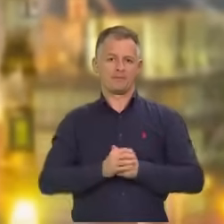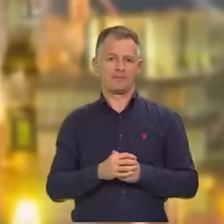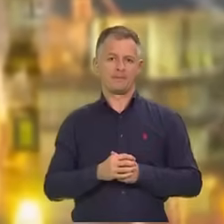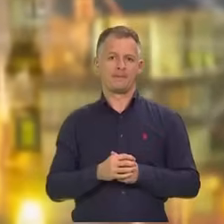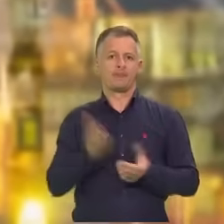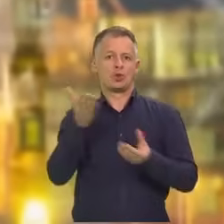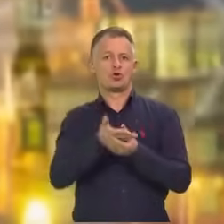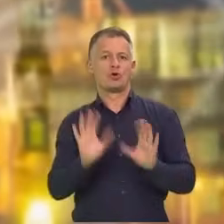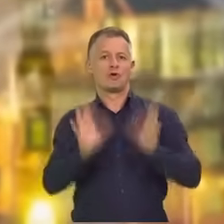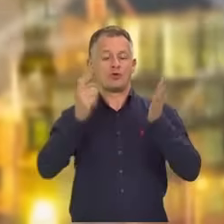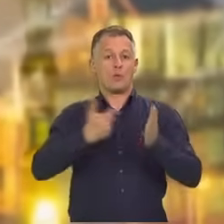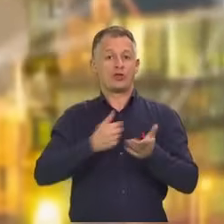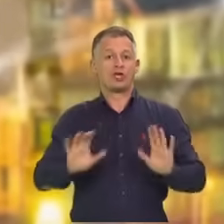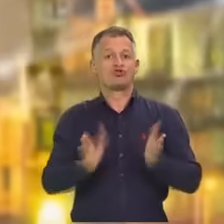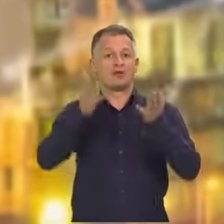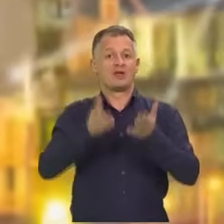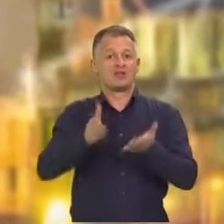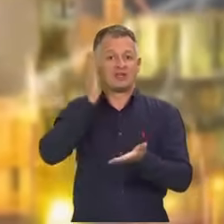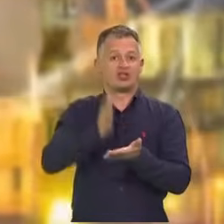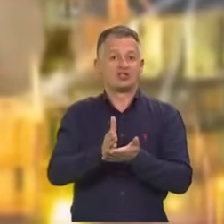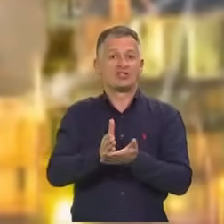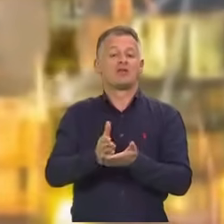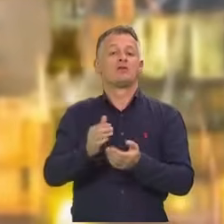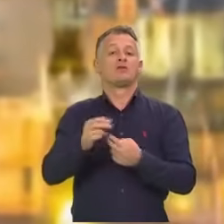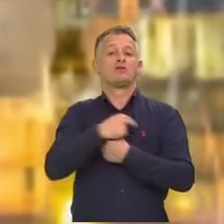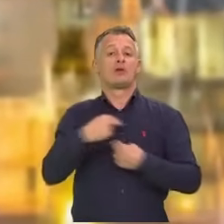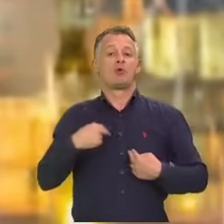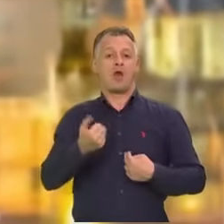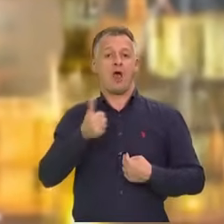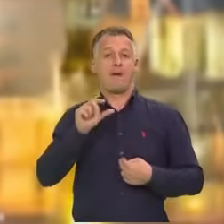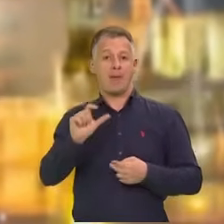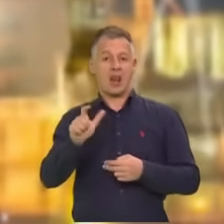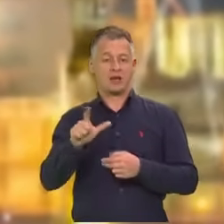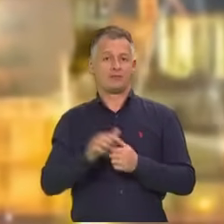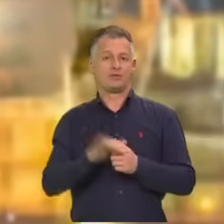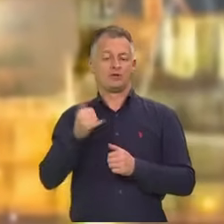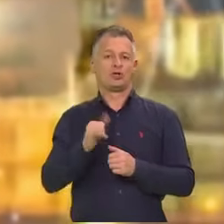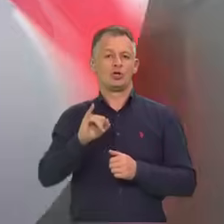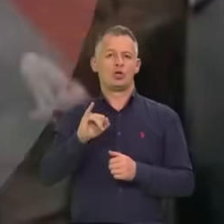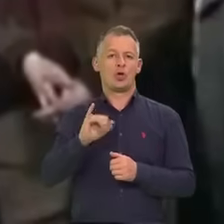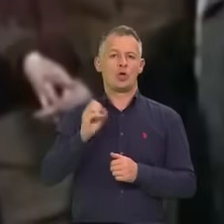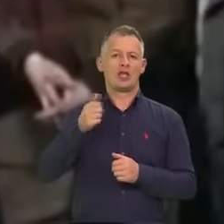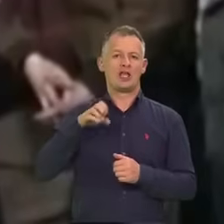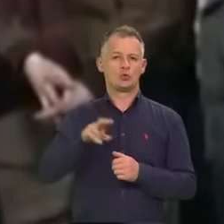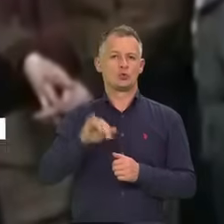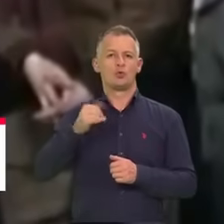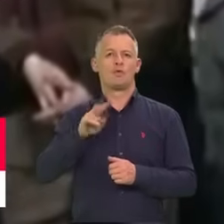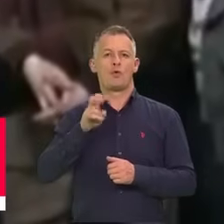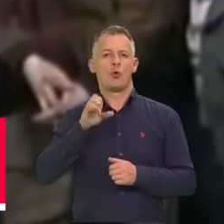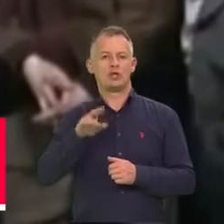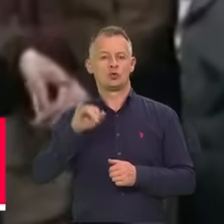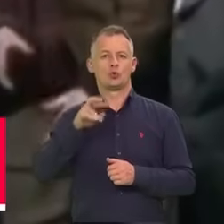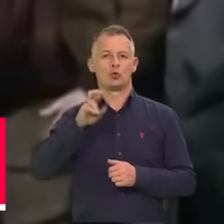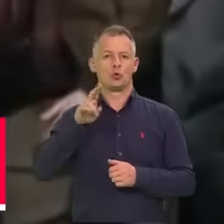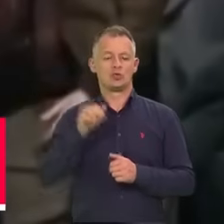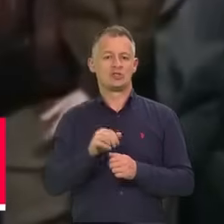Dosarul Revoluției poate începe. Aceasta este decizia Curții de Apel, iar Ion Iliescu, Gelu Voican Voiculescu și Iosif Rus sunt acuzați de crime